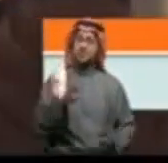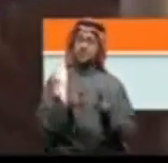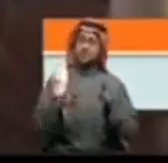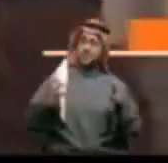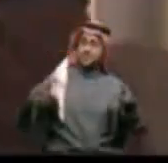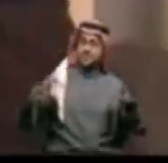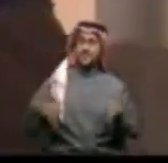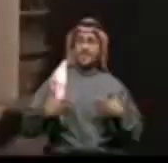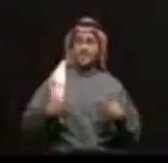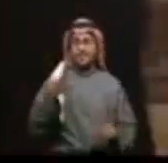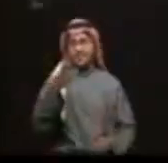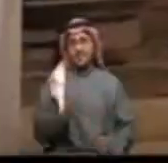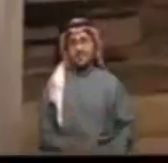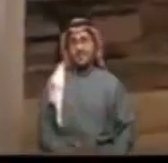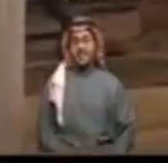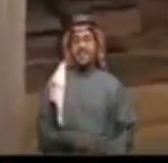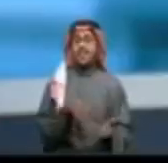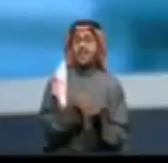بالجناح.